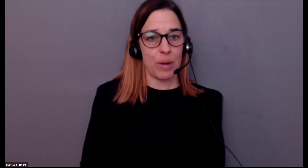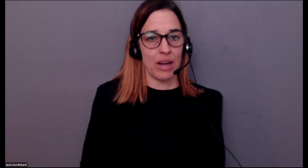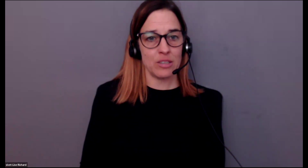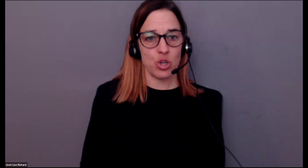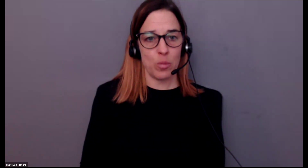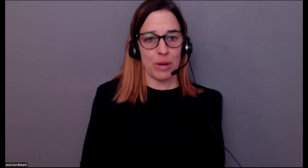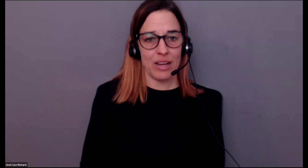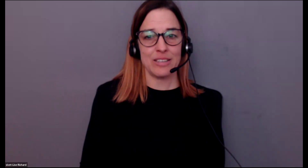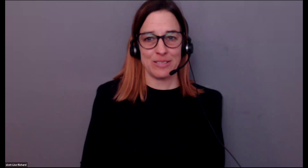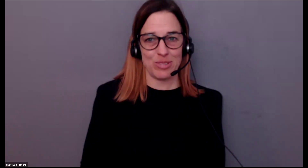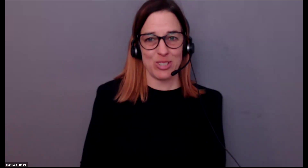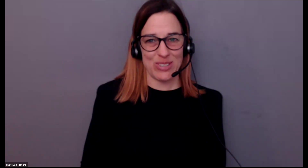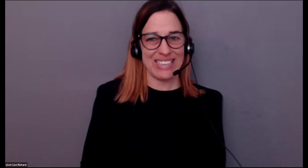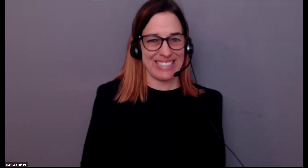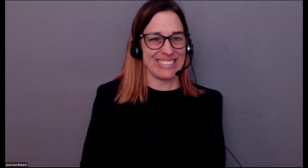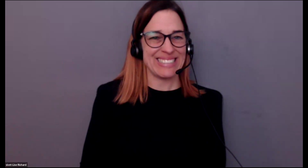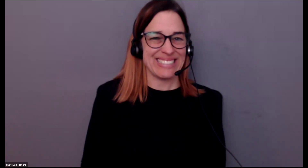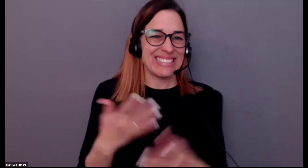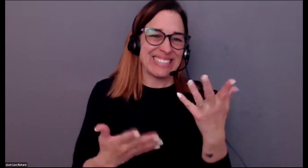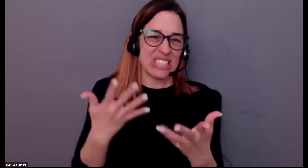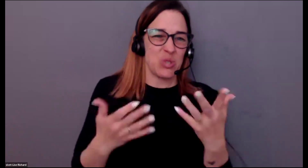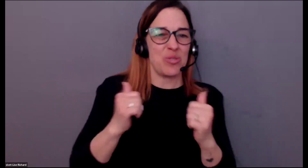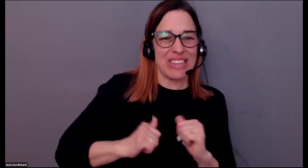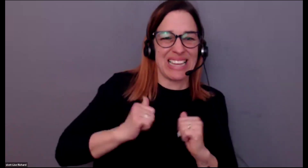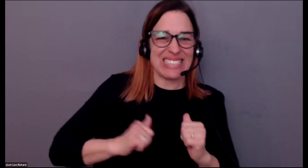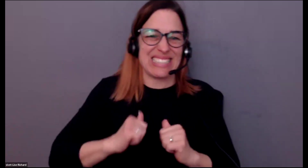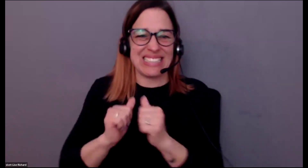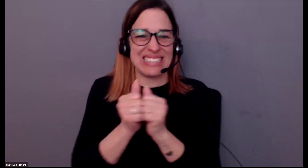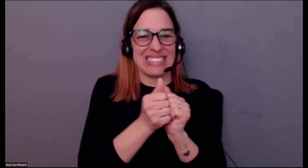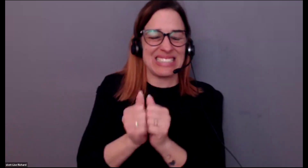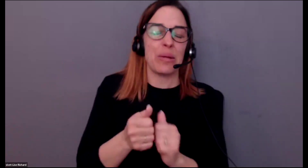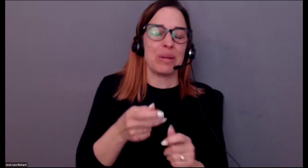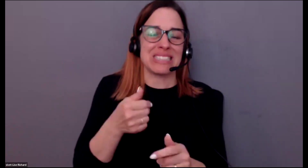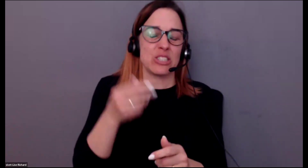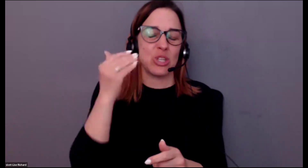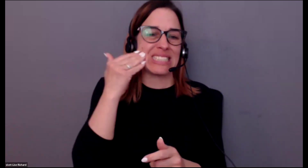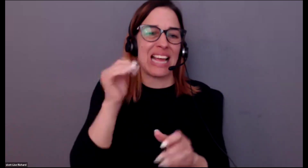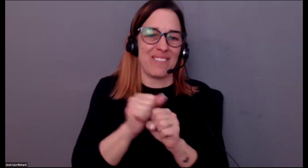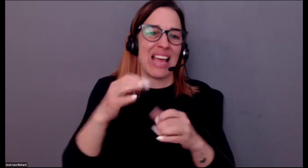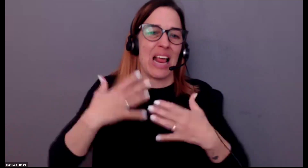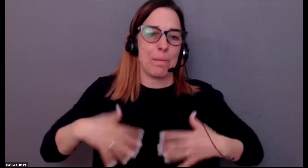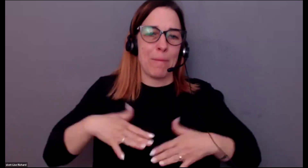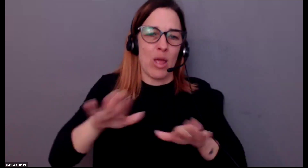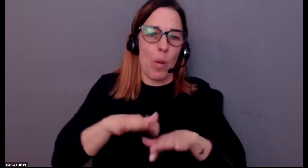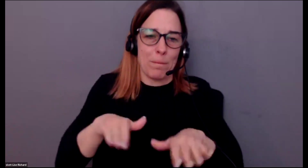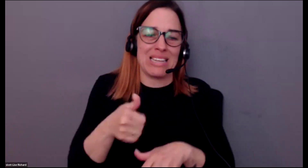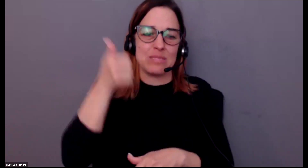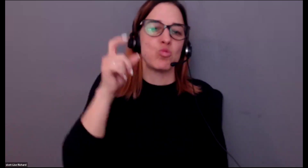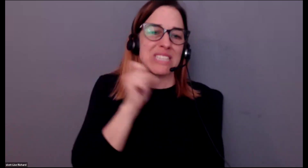plus grosse poitrine, Comprends, je comprends. voilà, tu sais, c'est d'essayer d'y aller, mais c'est plus difficile avec les maillots de bain.